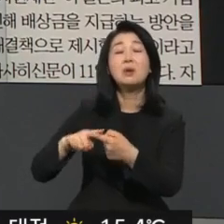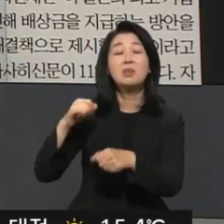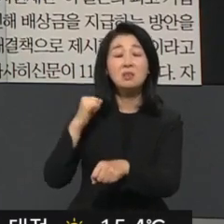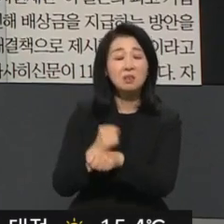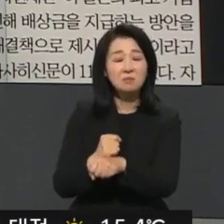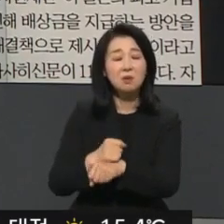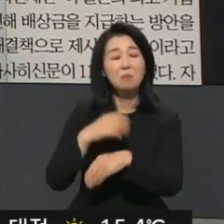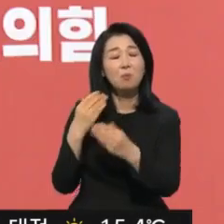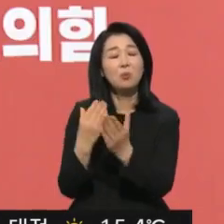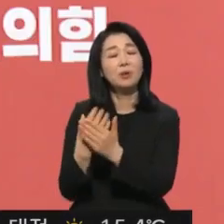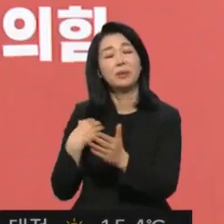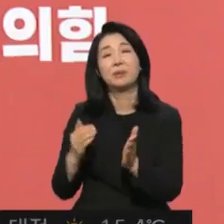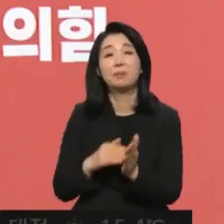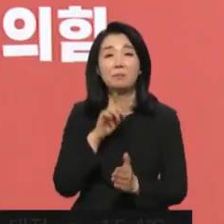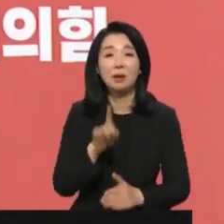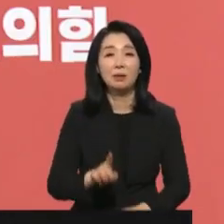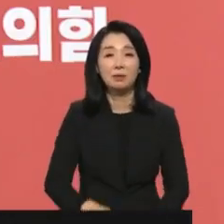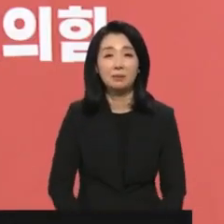생각입니다